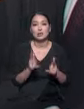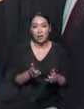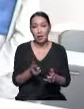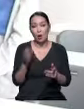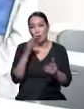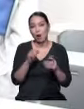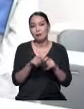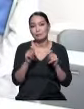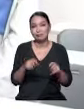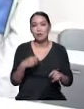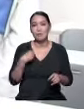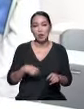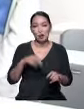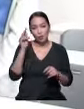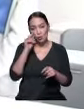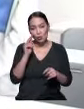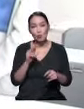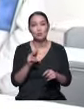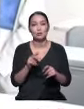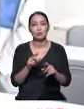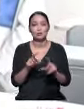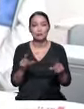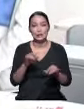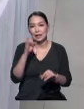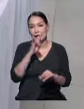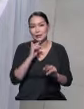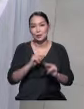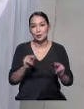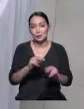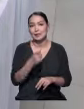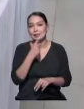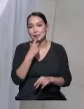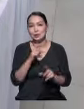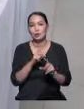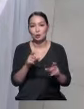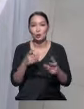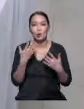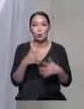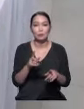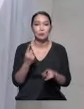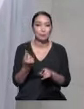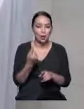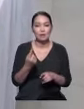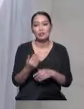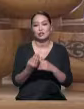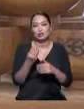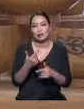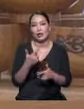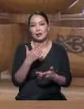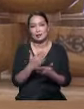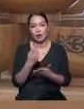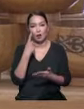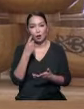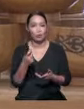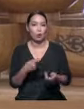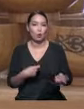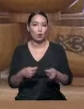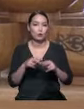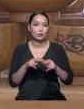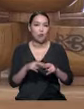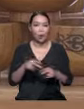открытии французских учебных заведений в Казахстане и преподавании языка в школах уже делаются первые шаги, отмечает руководитель столичного